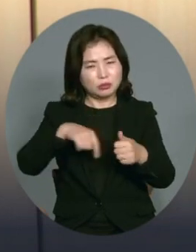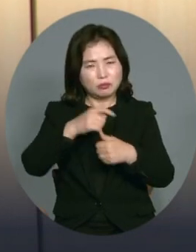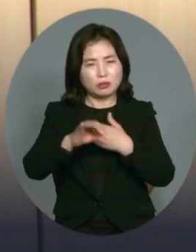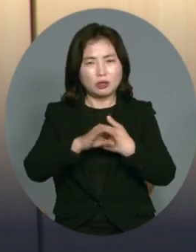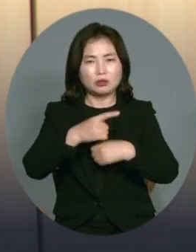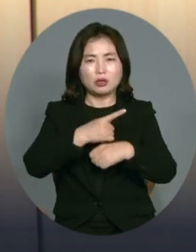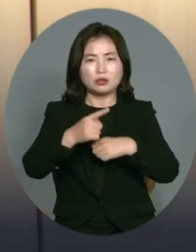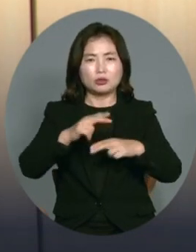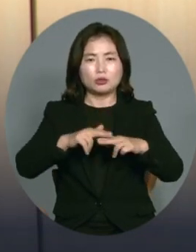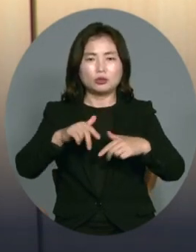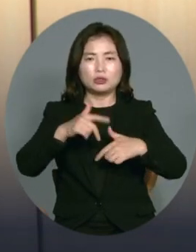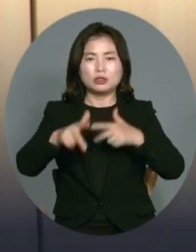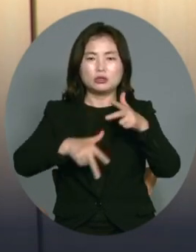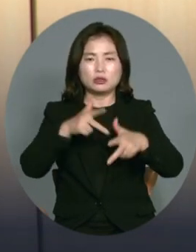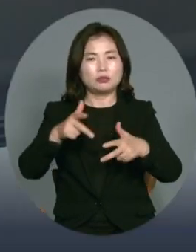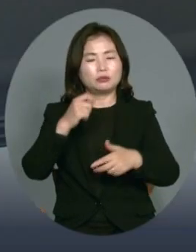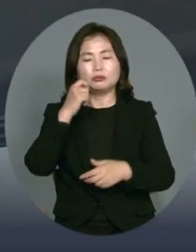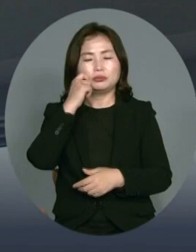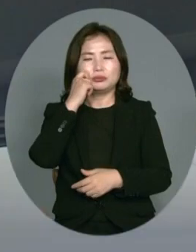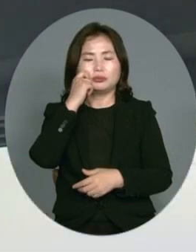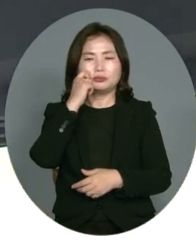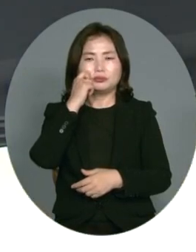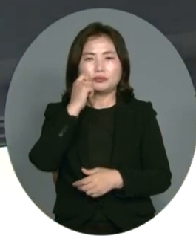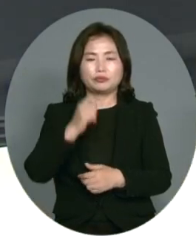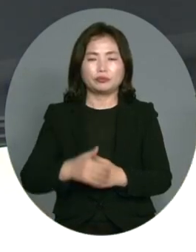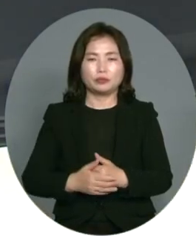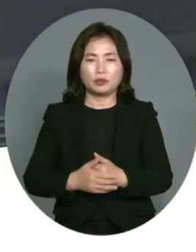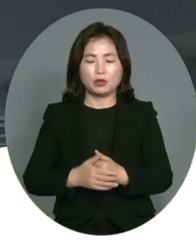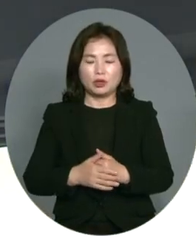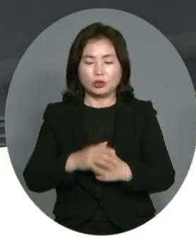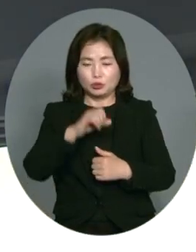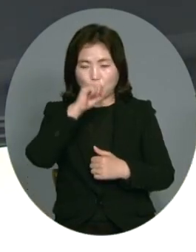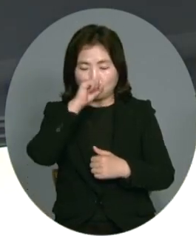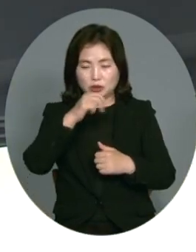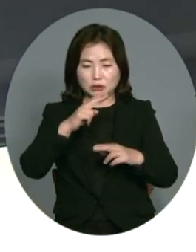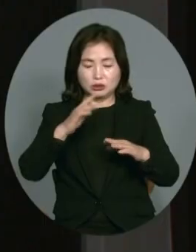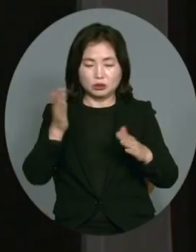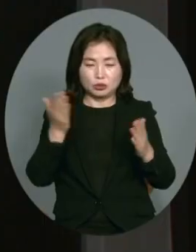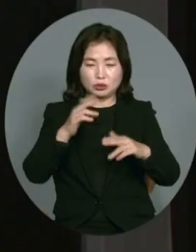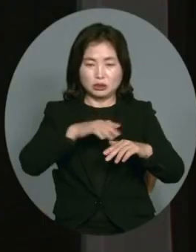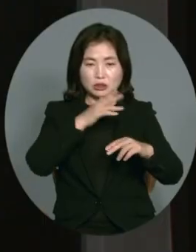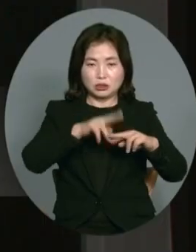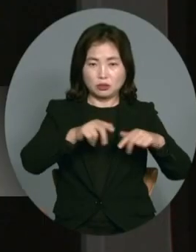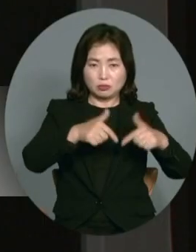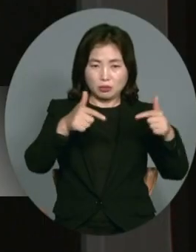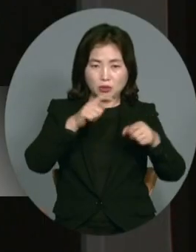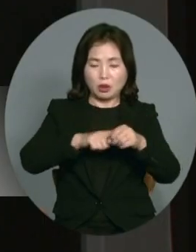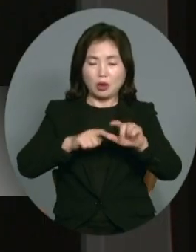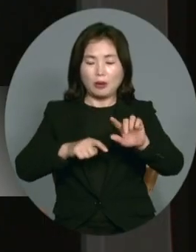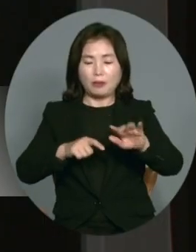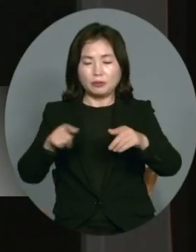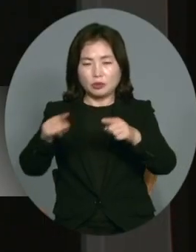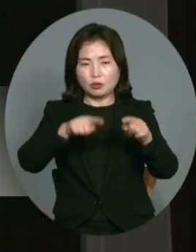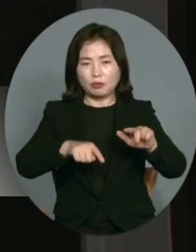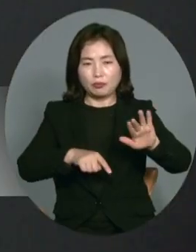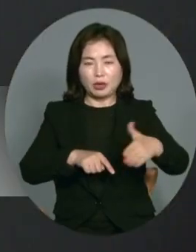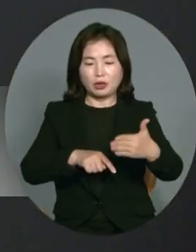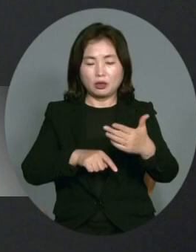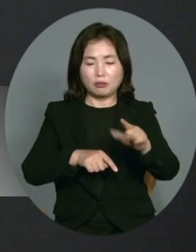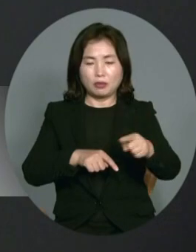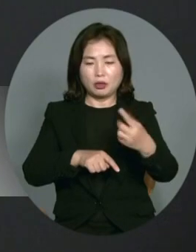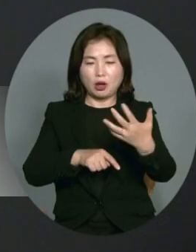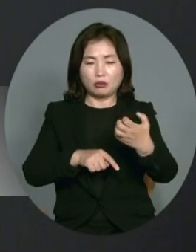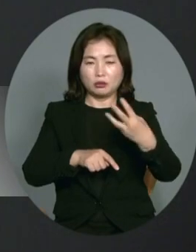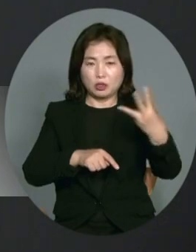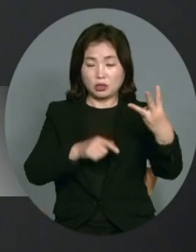노인 일자리 사업은 거의 불가능하다라고. 질 좋은 노인 일자리 창출을 위해 전국에 193개 시니어 클럽이